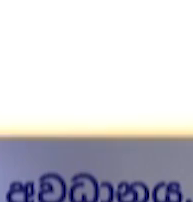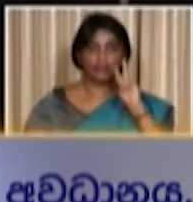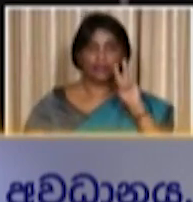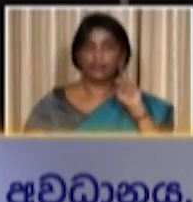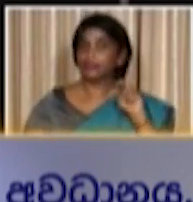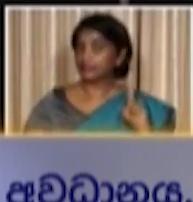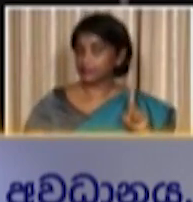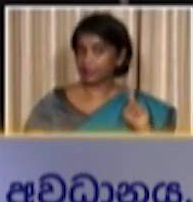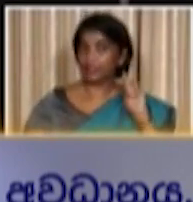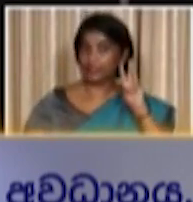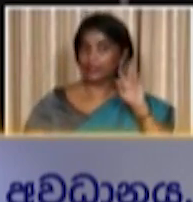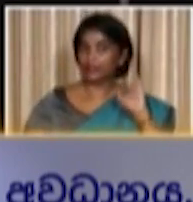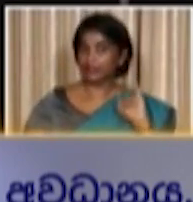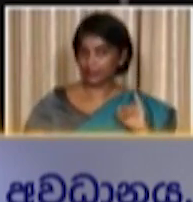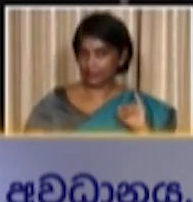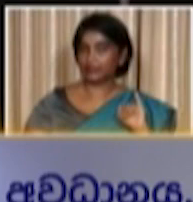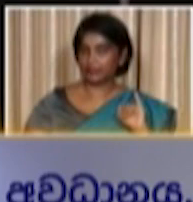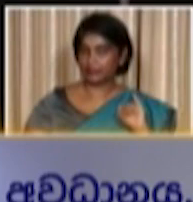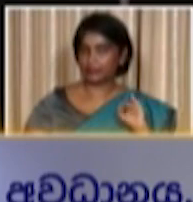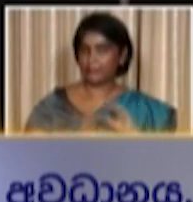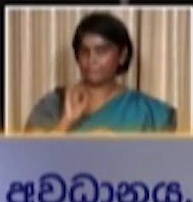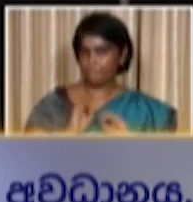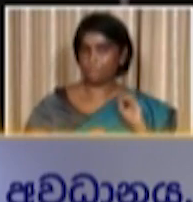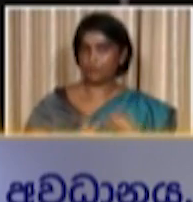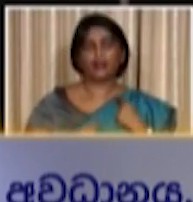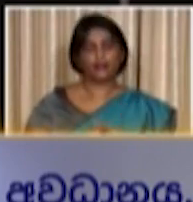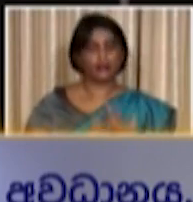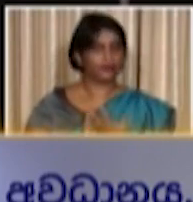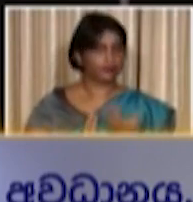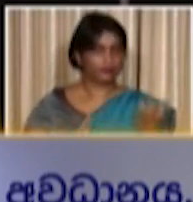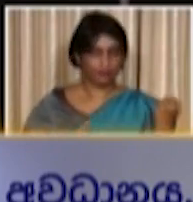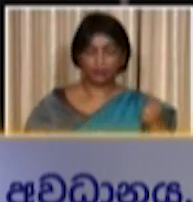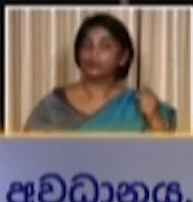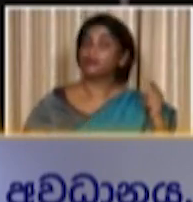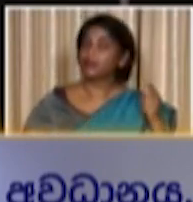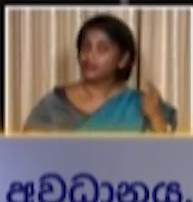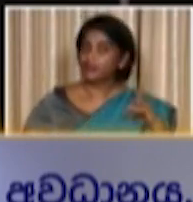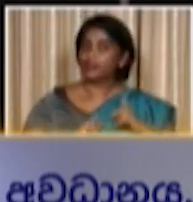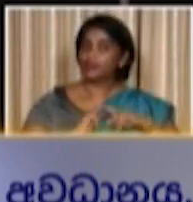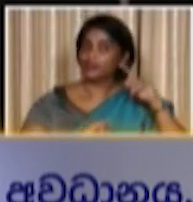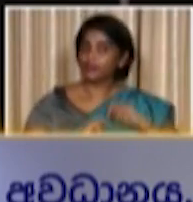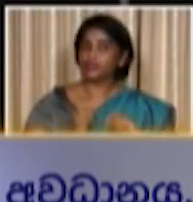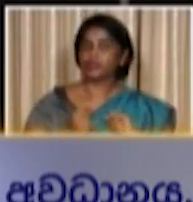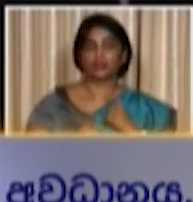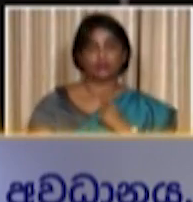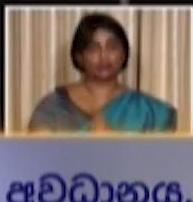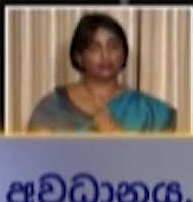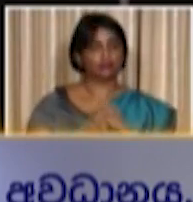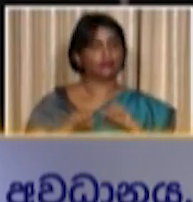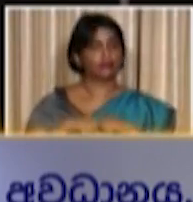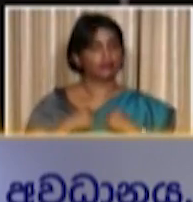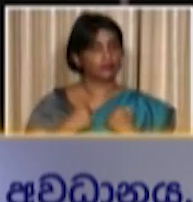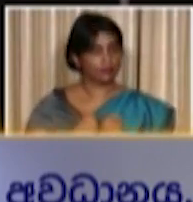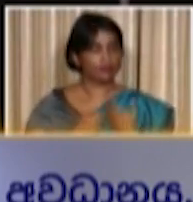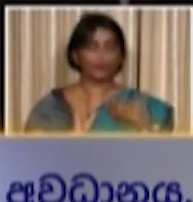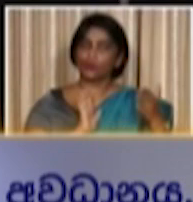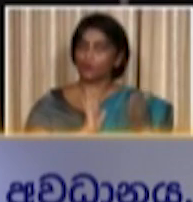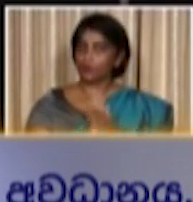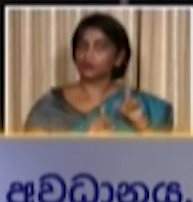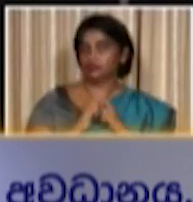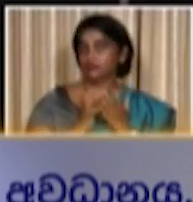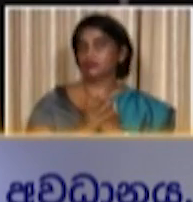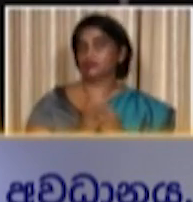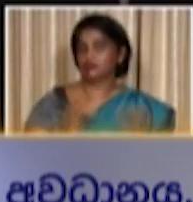131 36 වැනි ප්‍රමාණයට බදු අය කිරීමක් වෙනවා. ඉතින් ඒ නිසා විශ්වවිද්‍යාල ආචාර්ය සංගමය මාත් එක්ක සාකච්ඡාවට